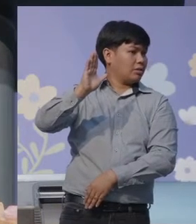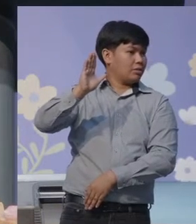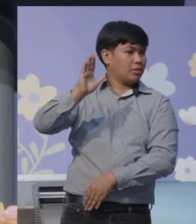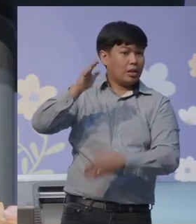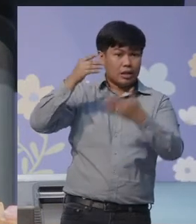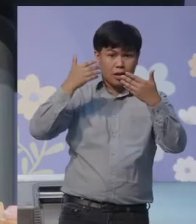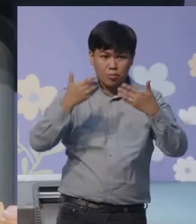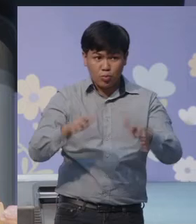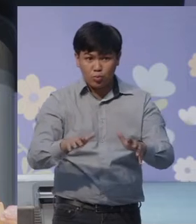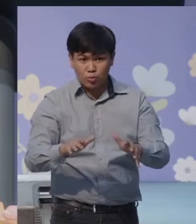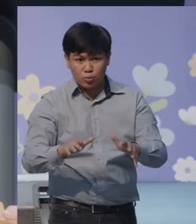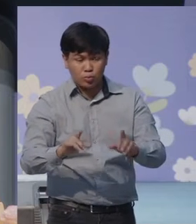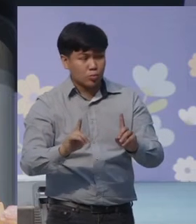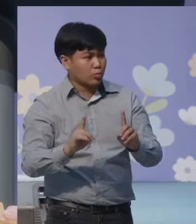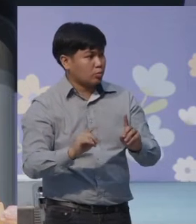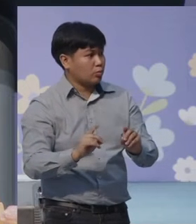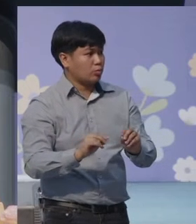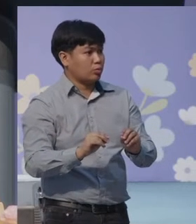Tapos,